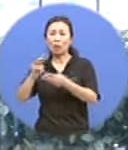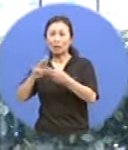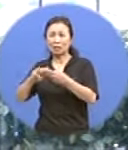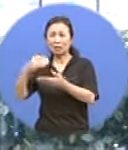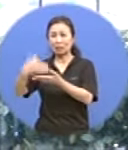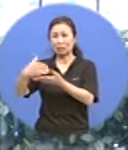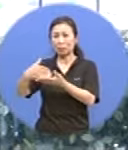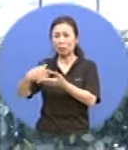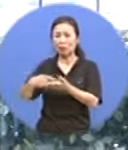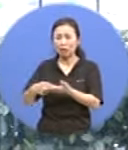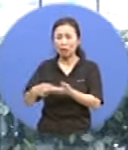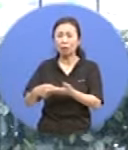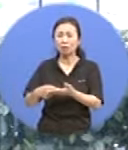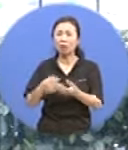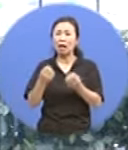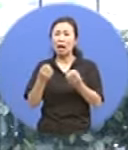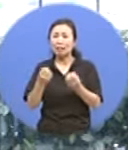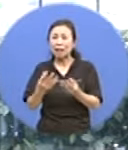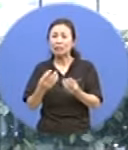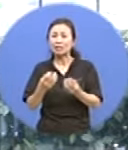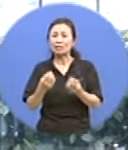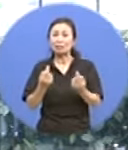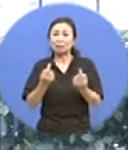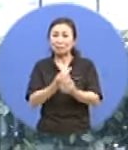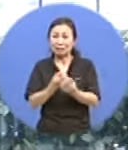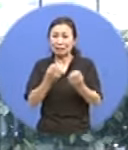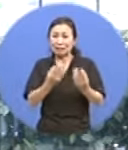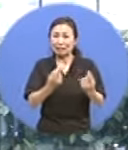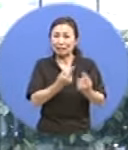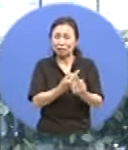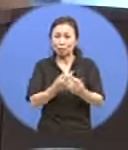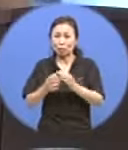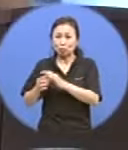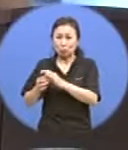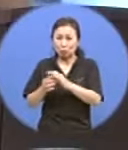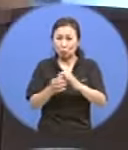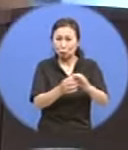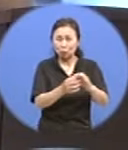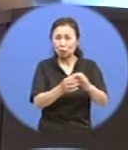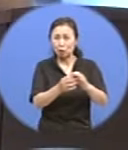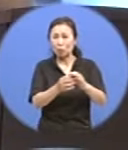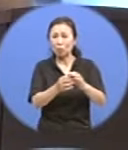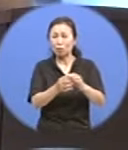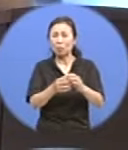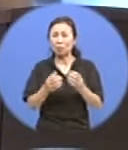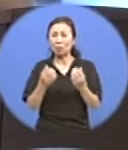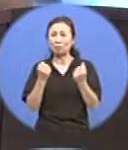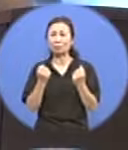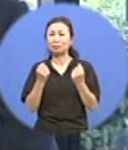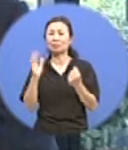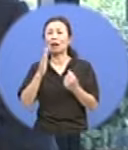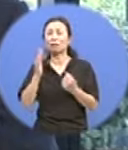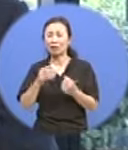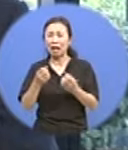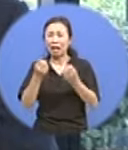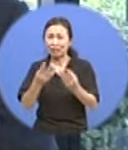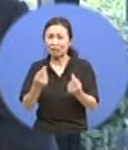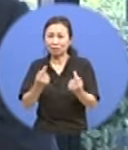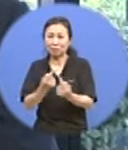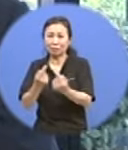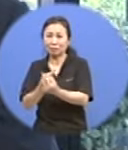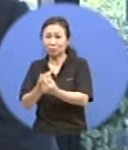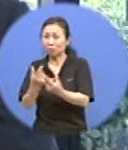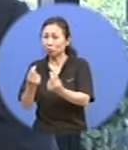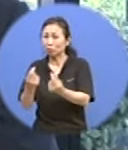まり、改良と革新をずっとやるために一歩もとどまらないで頑張っておられる。だけどひょっと